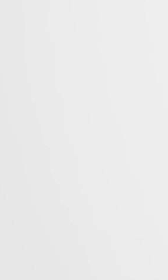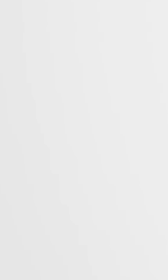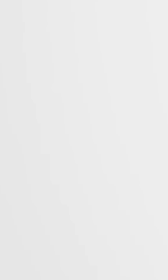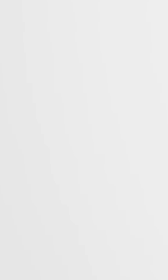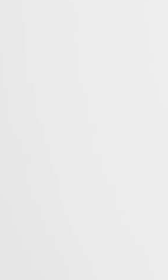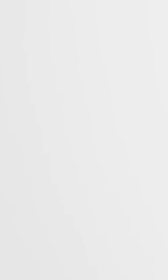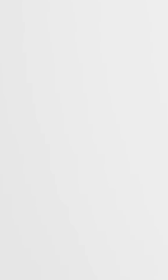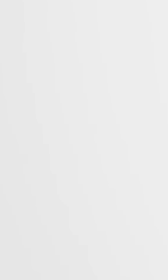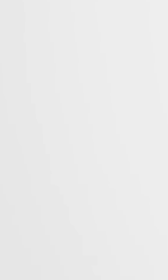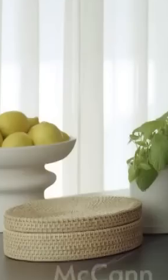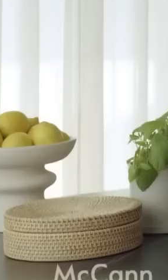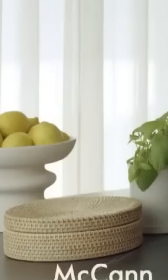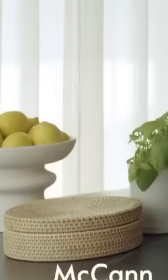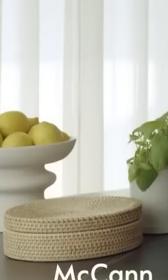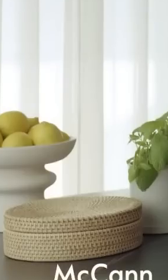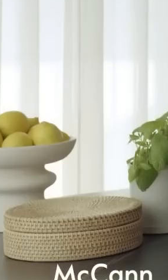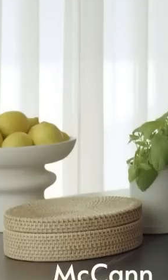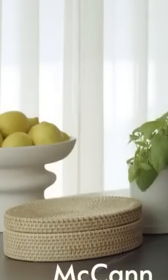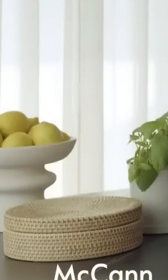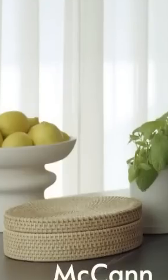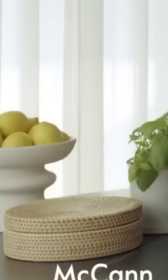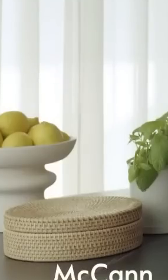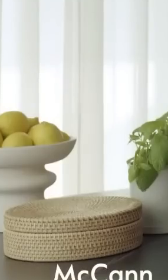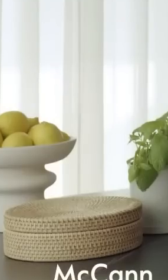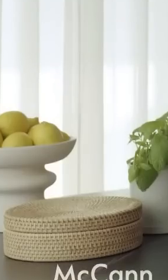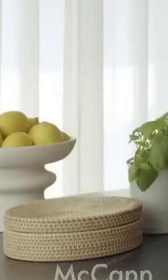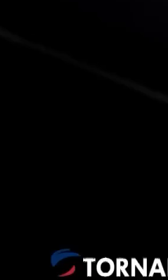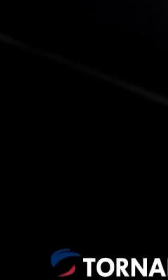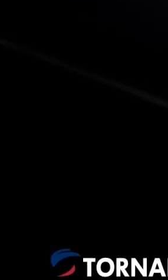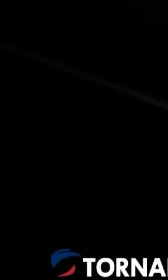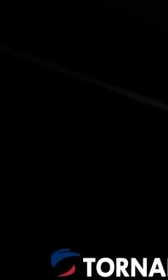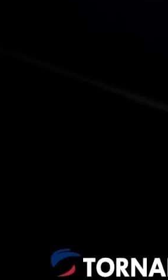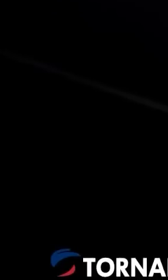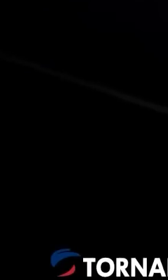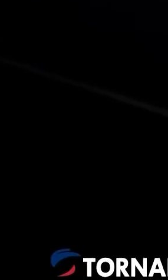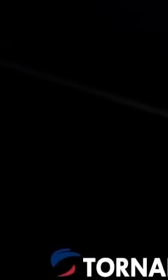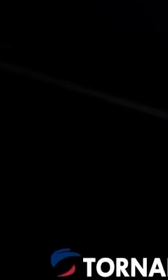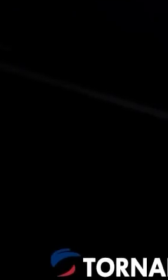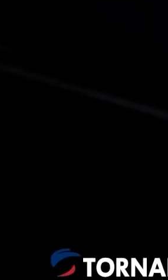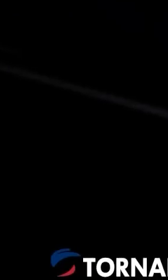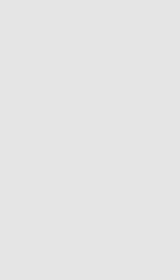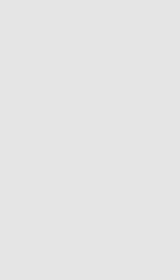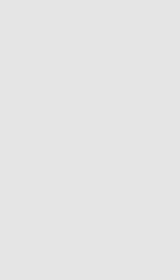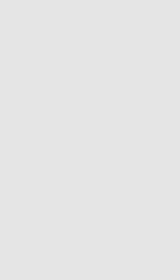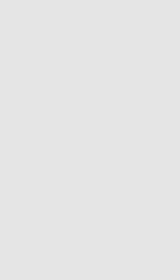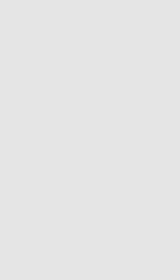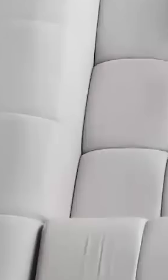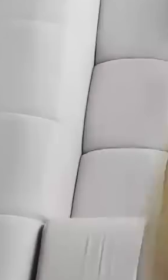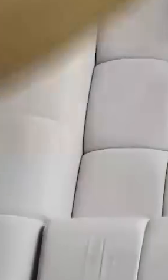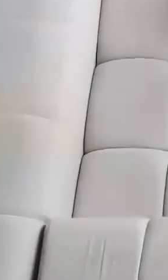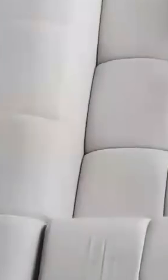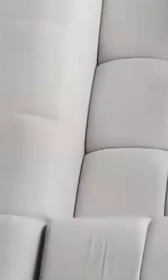התחזית בחסות. גם באינברטר, טורנדו לוקח. בשקט. עד 50% חיסכון בצריכת החשמל.